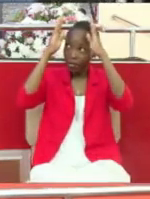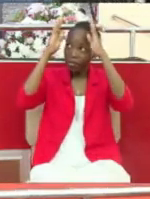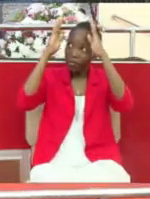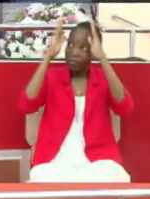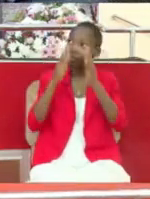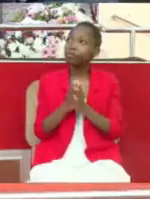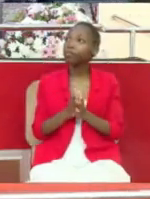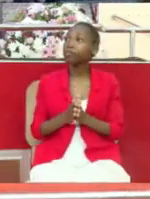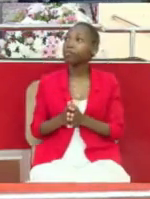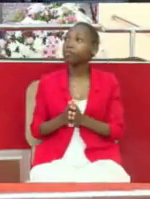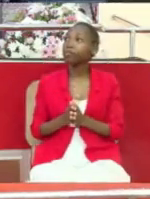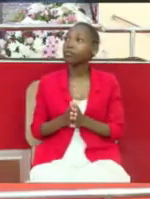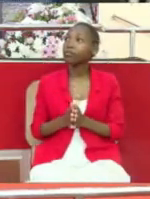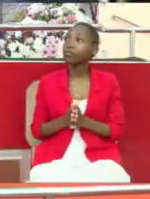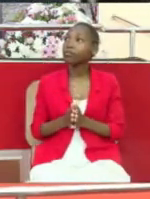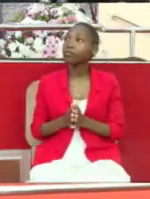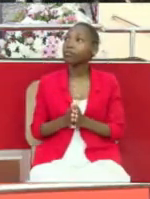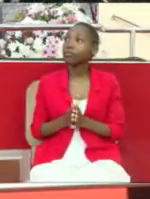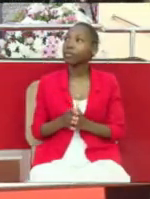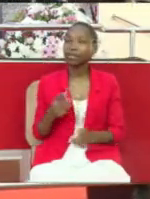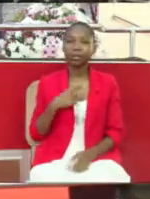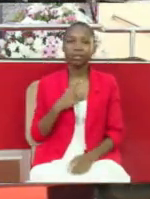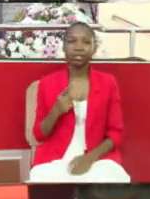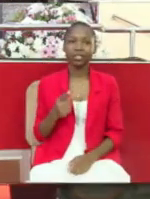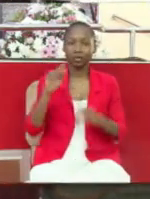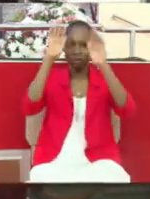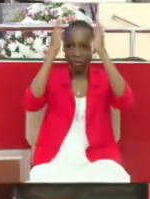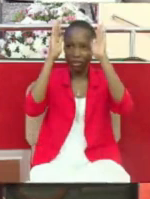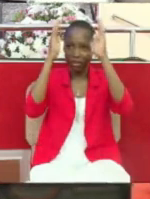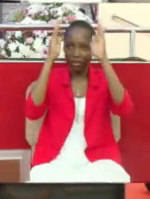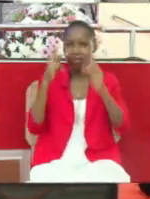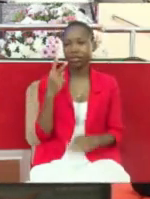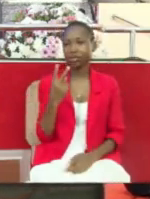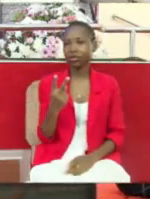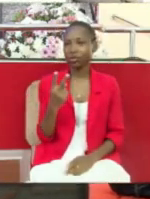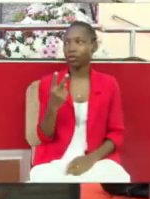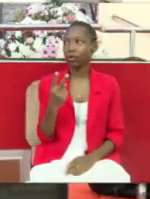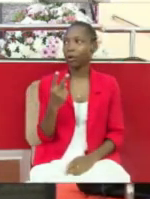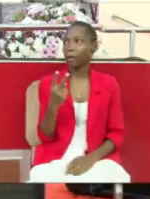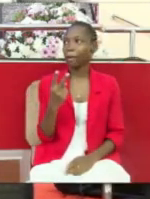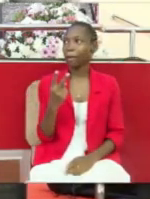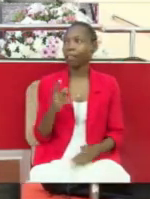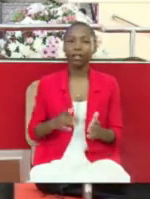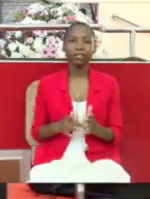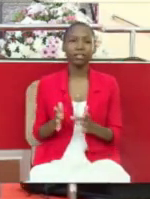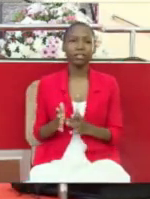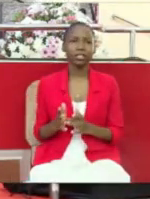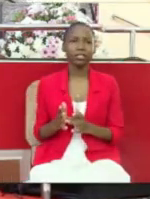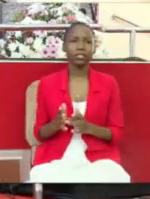Punda. A donkey. Hebu niongee habari ya hizo punda. Zilikuwa mbili. Yesu anaitisha zote mbili, si